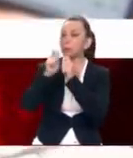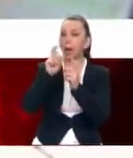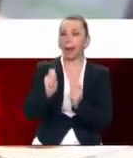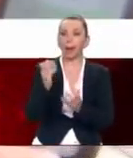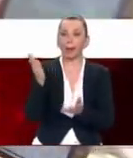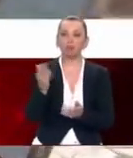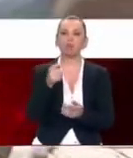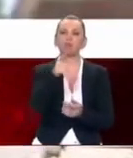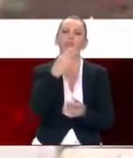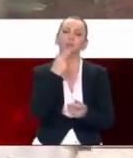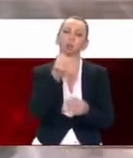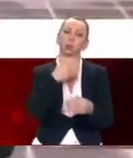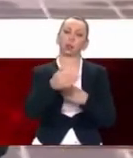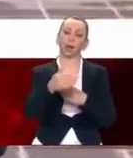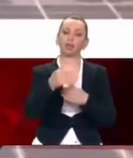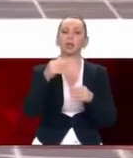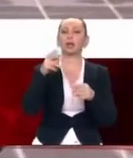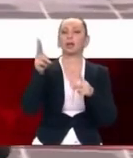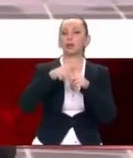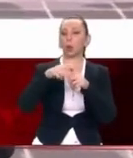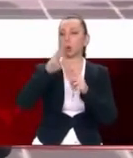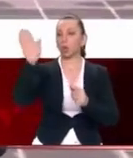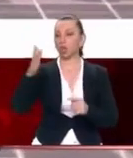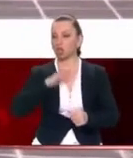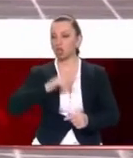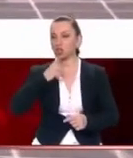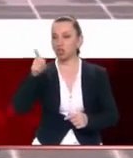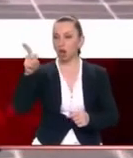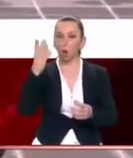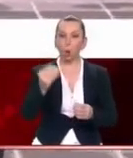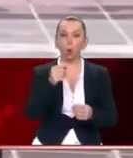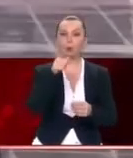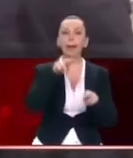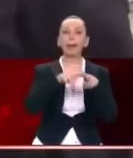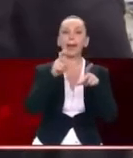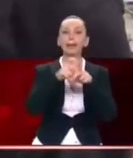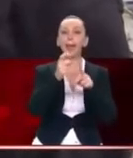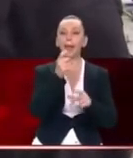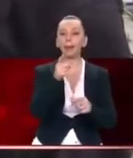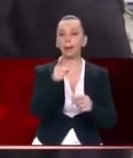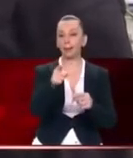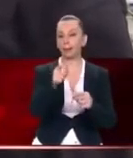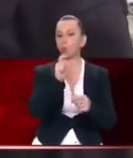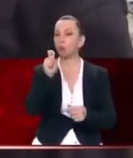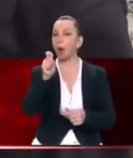şikayetçi oldu. Ekibimiz o numarayı da aradı ama telefona kimse bakmadı.